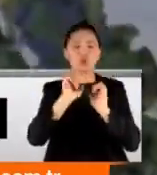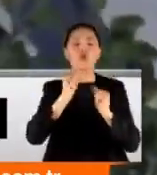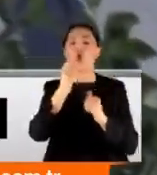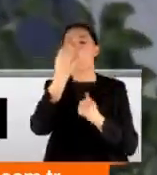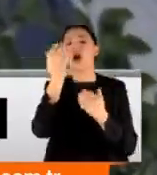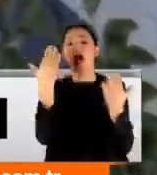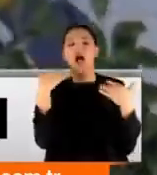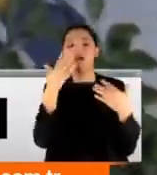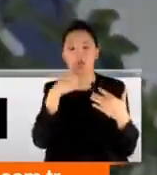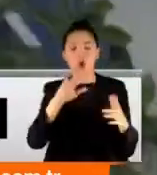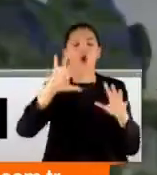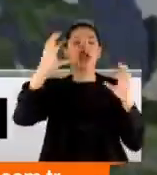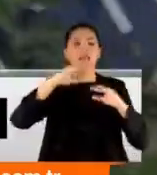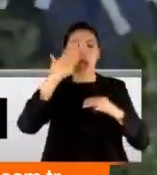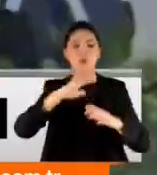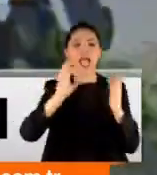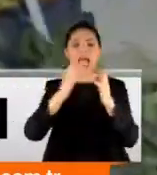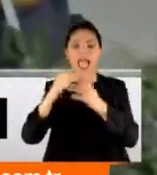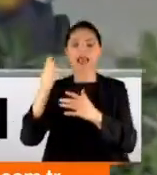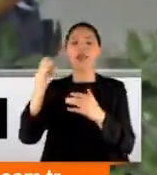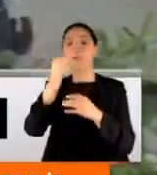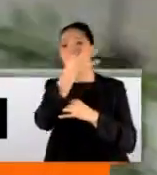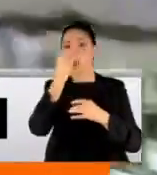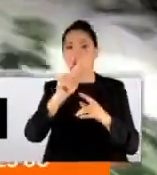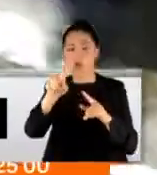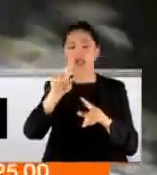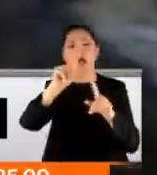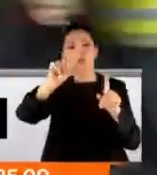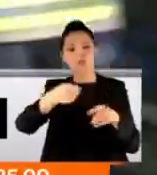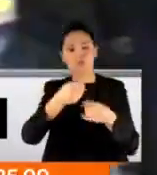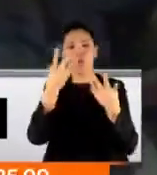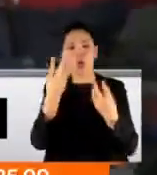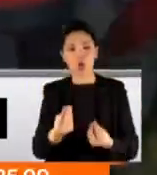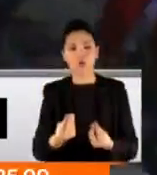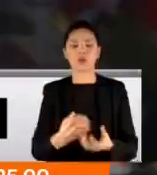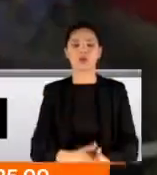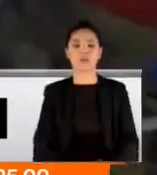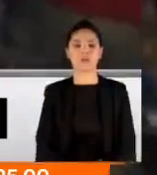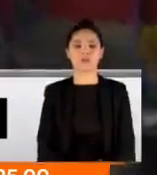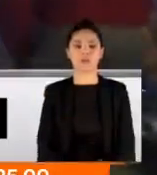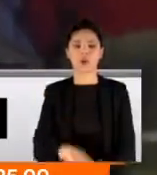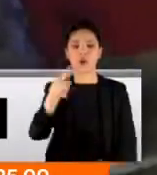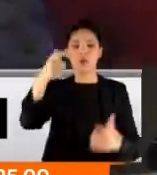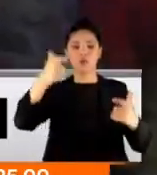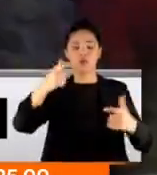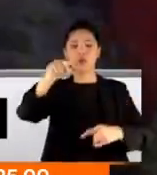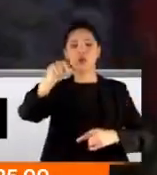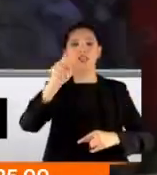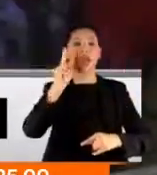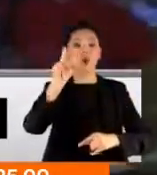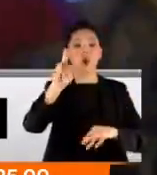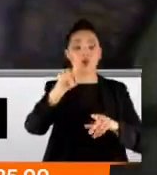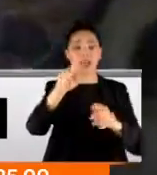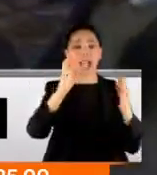yok, yağmurlu yok. O yüzden ekiplerin çalışmaları en azından bir nebze olsun kolaylaştırıyor bu çalışmalar. Burada tabii ki gördüğünüz